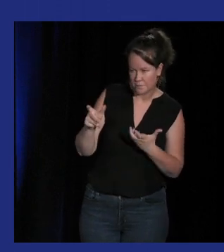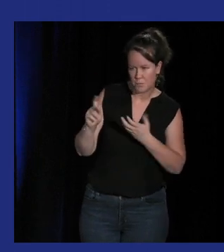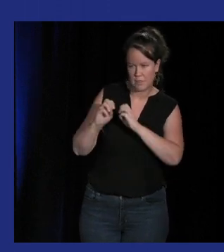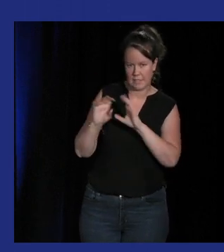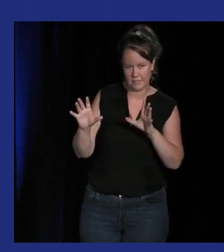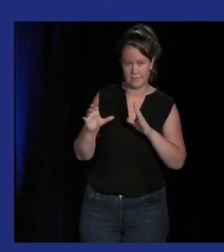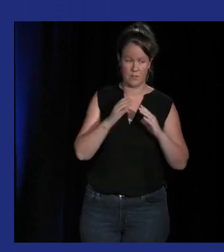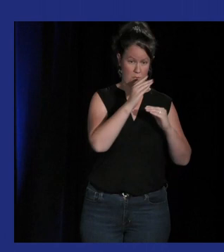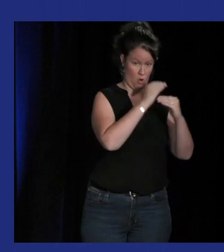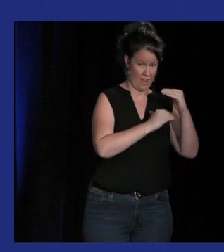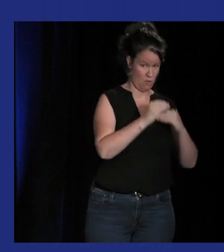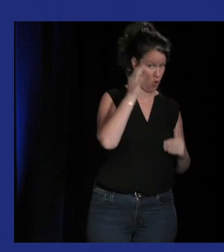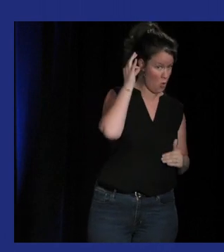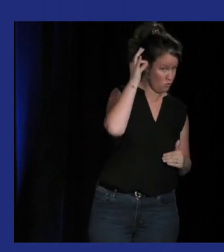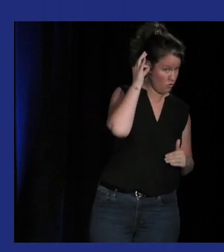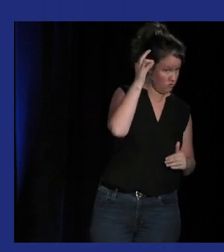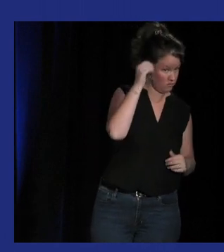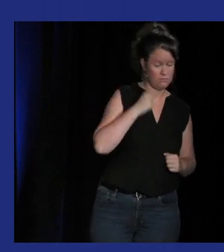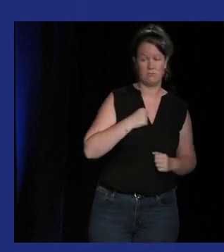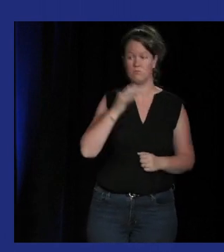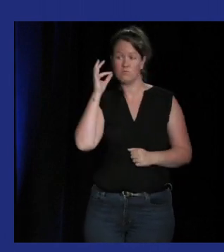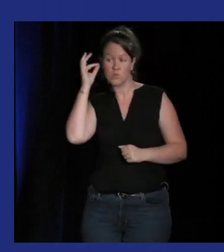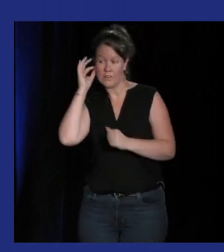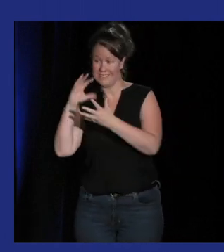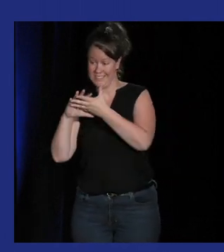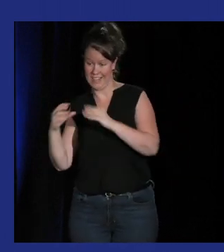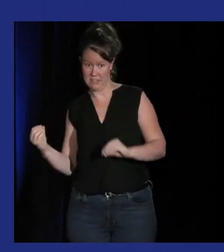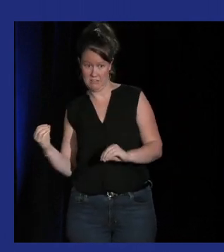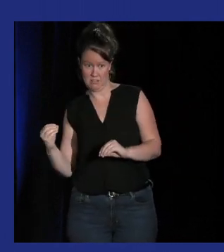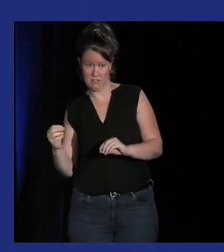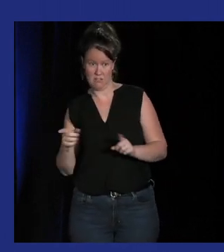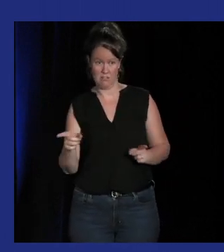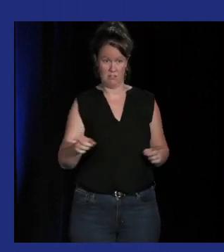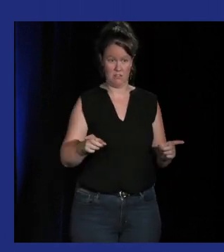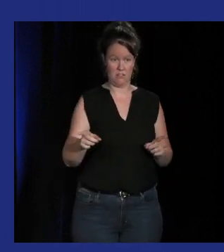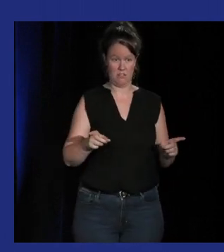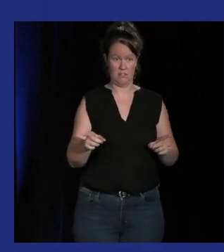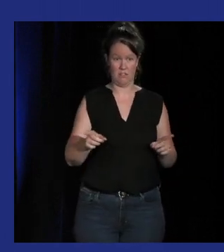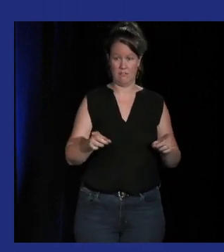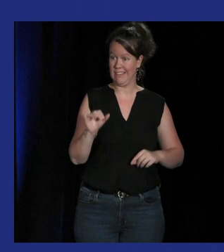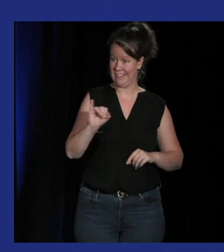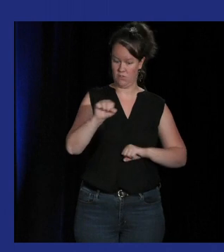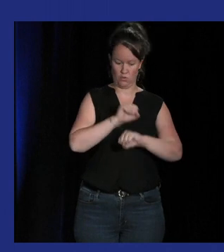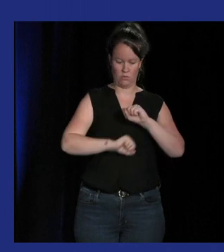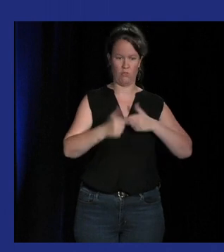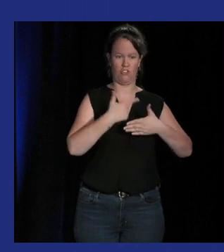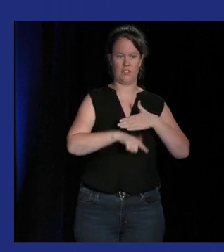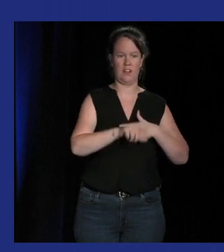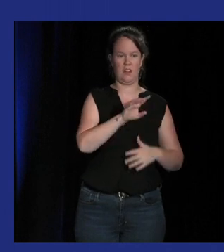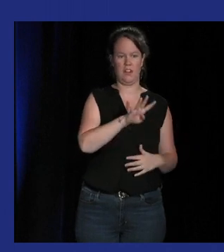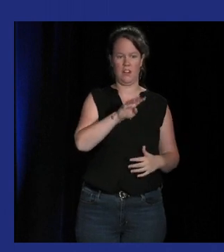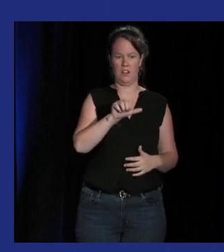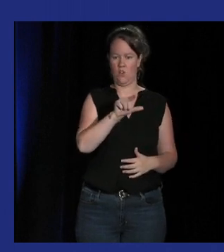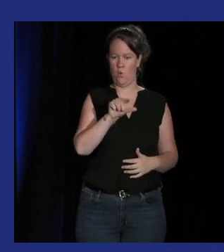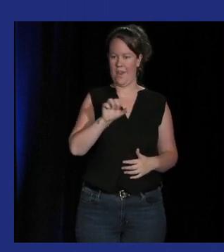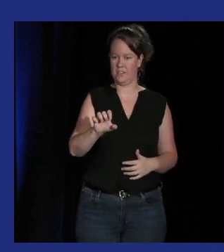programmer audio et le sound designer qui va toucher au moteur audio comme Waze les deux en fait